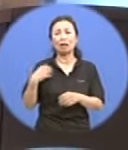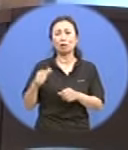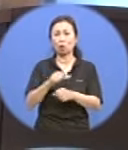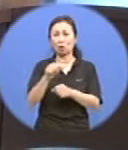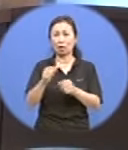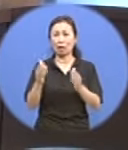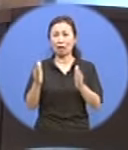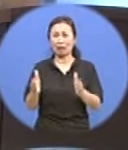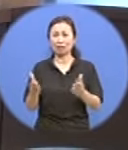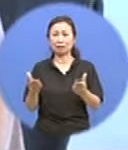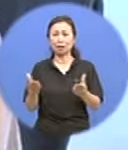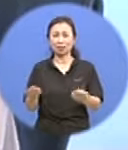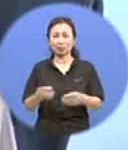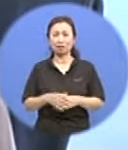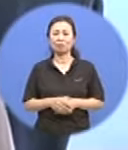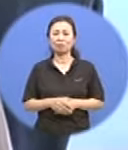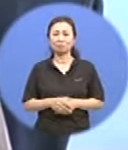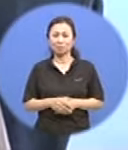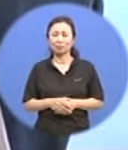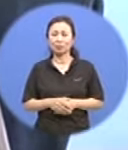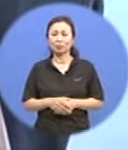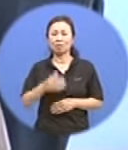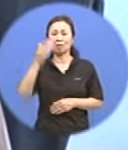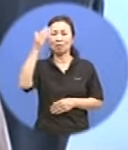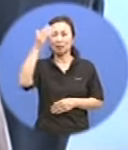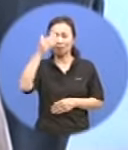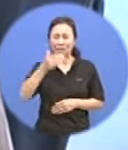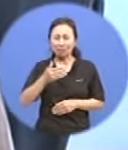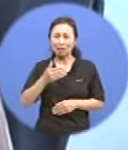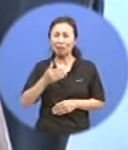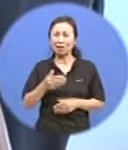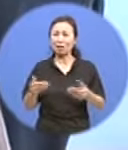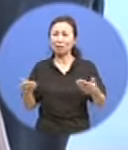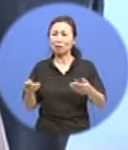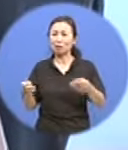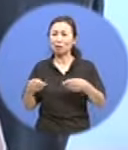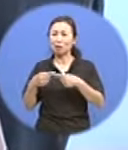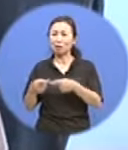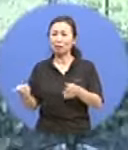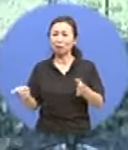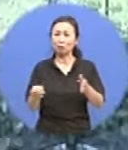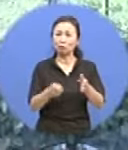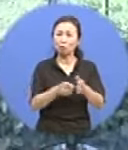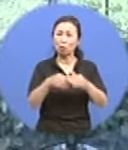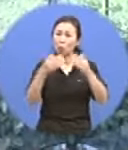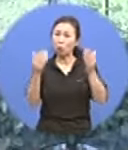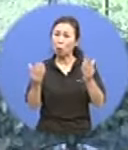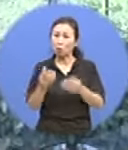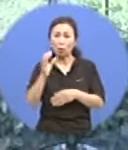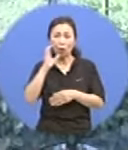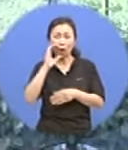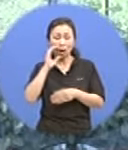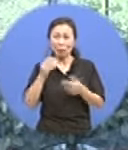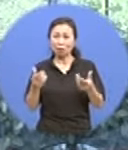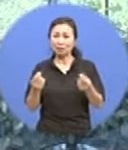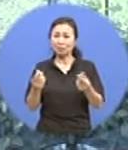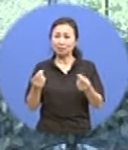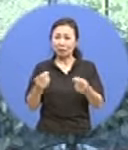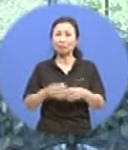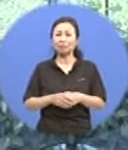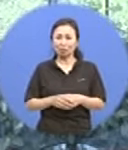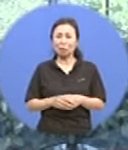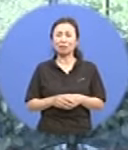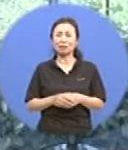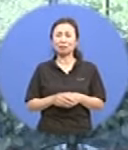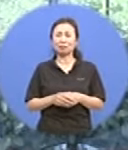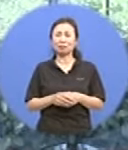経歴の多くを和歌山でお過ごしになっていらっしゃいますよね。 そうですね。今入社して以来35年、で経営には